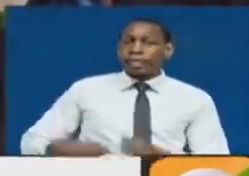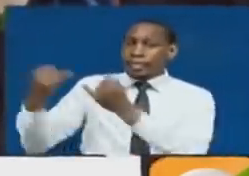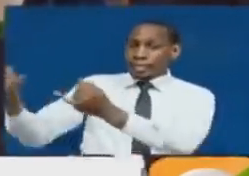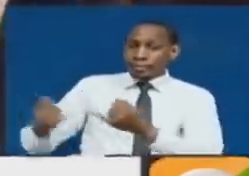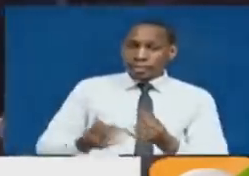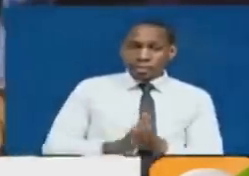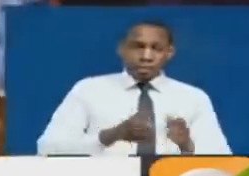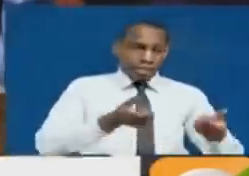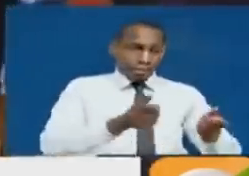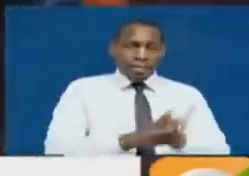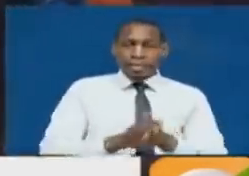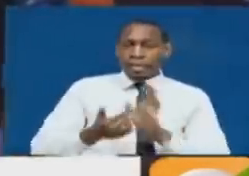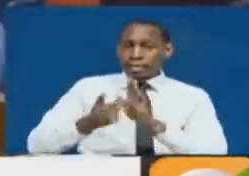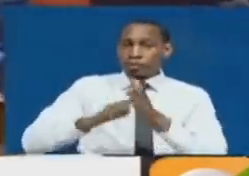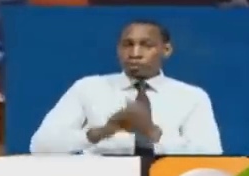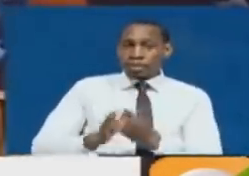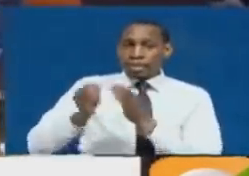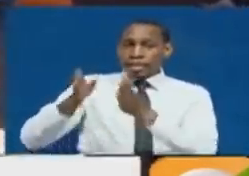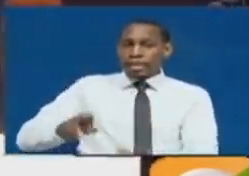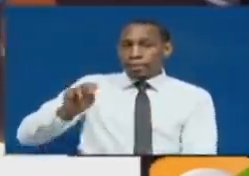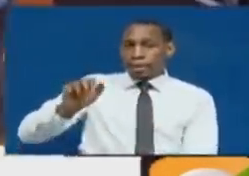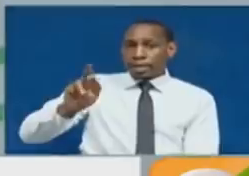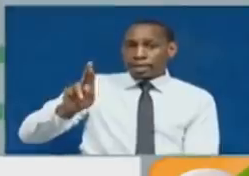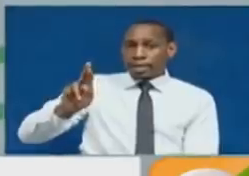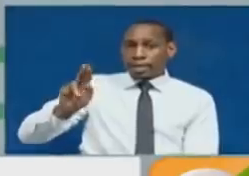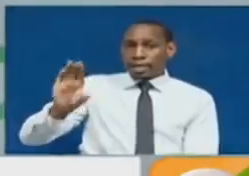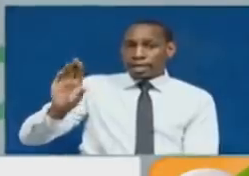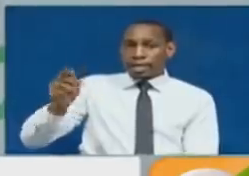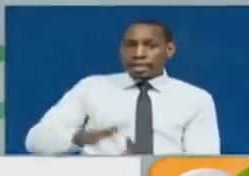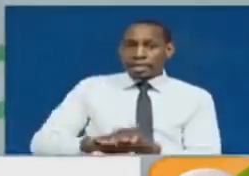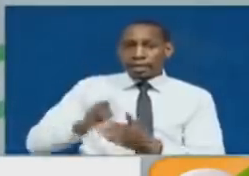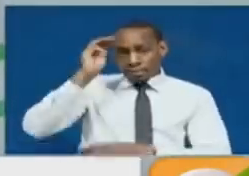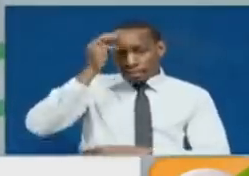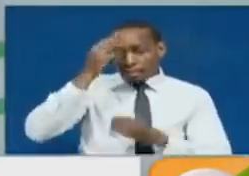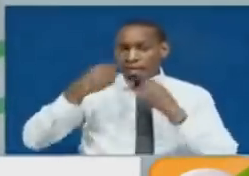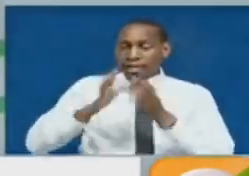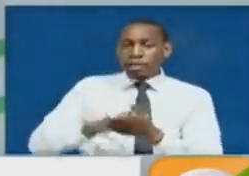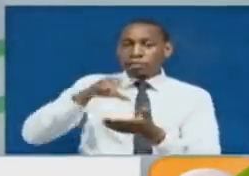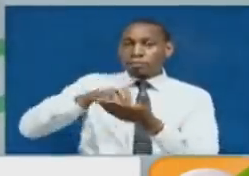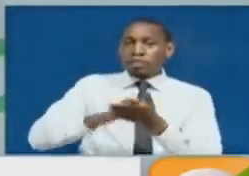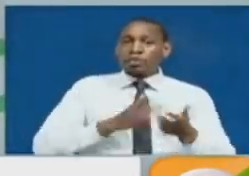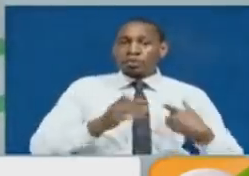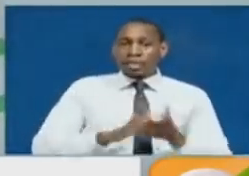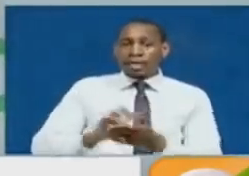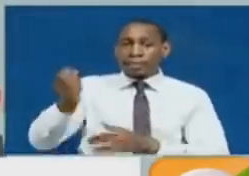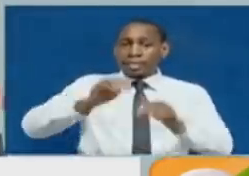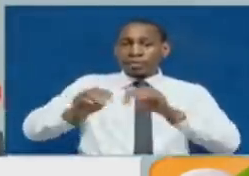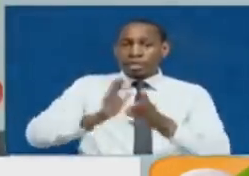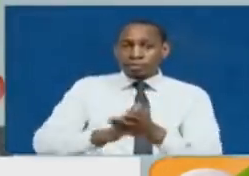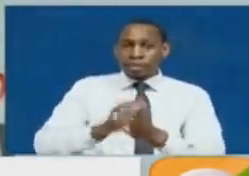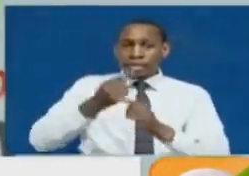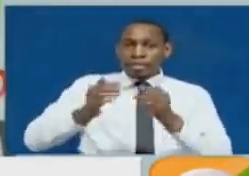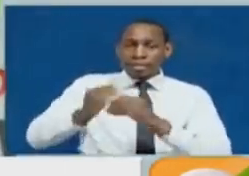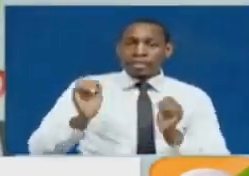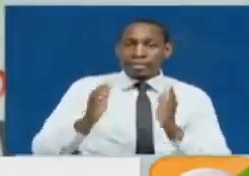Mwaliko kwa wanahabari ulisema kuwa kiongozi wa Narc-Kenya Martha Karua angetangaza msimamo wake kuhusu kinyang'anyiro cha urais cha mwaka huu,